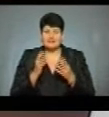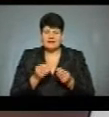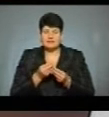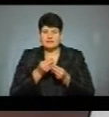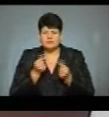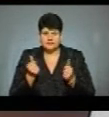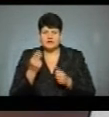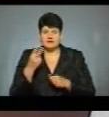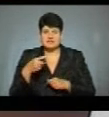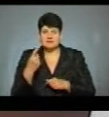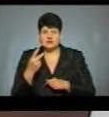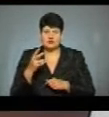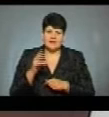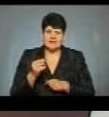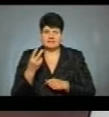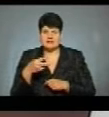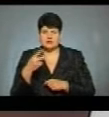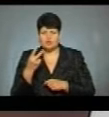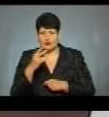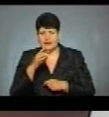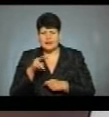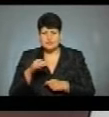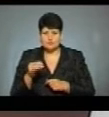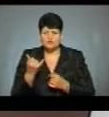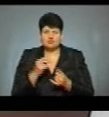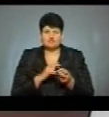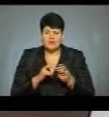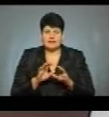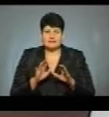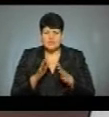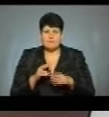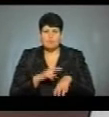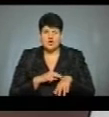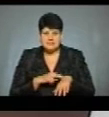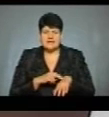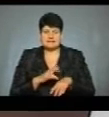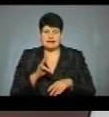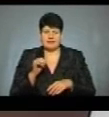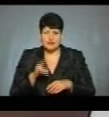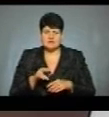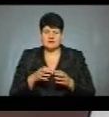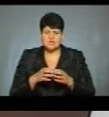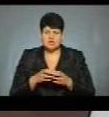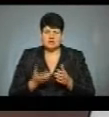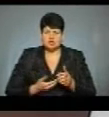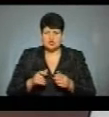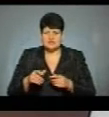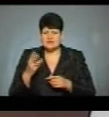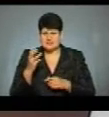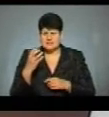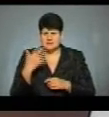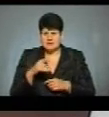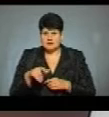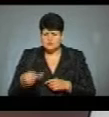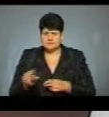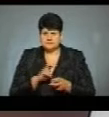ніч з 21-го на 22 листопада. Сьогодні його шукали надзвичайники, поліцейські, нацгвардійці та жителі району. Загалом це